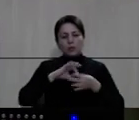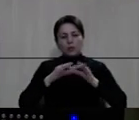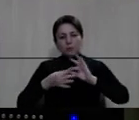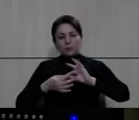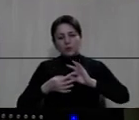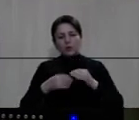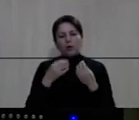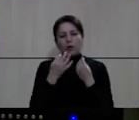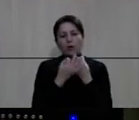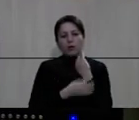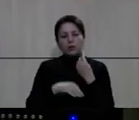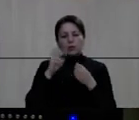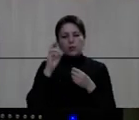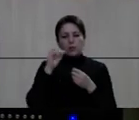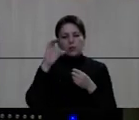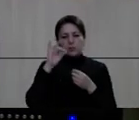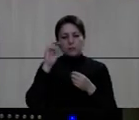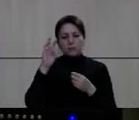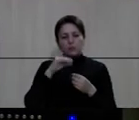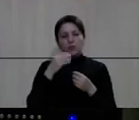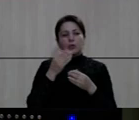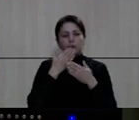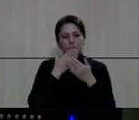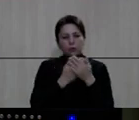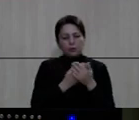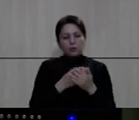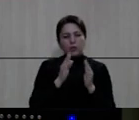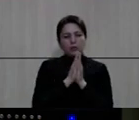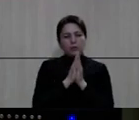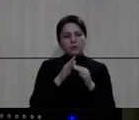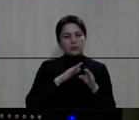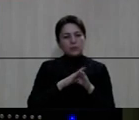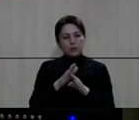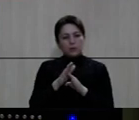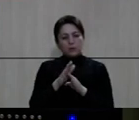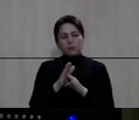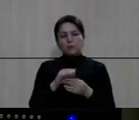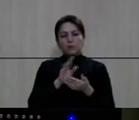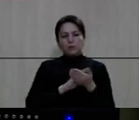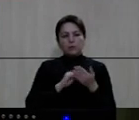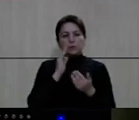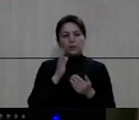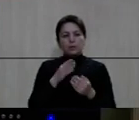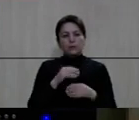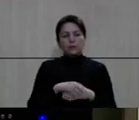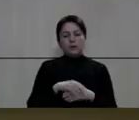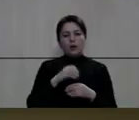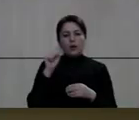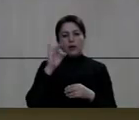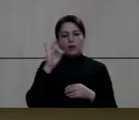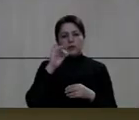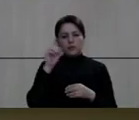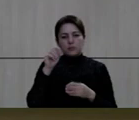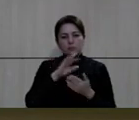oxirgi kesimi so'rayman, iltimos qilaman kabi tarzida yoziladi. Ariza